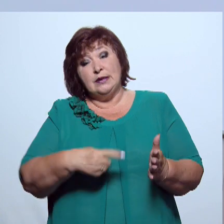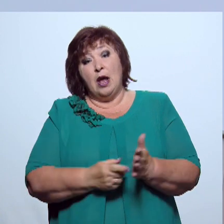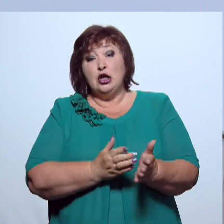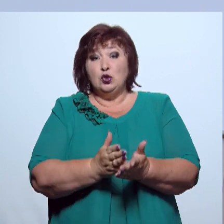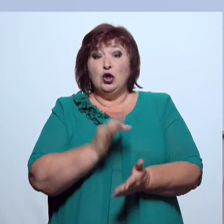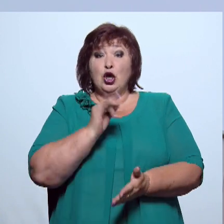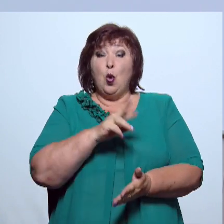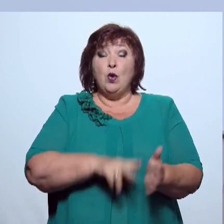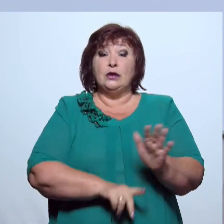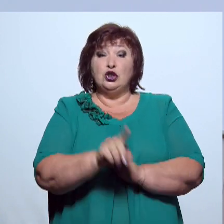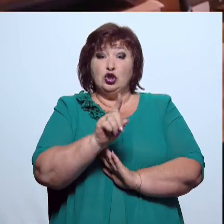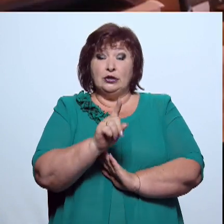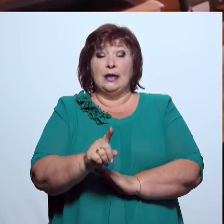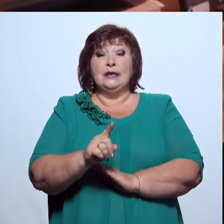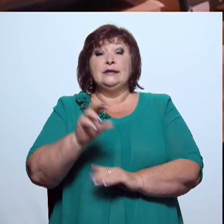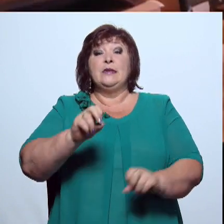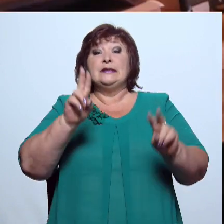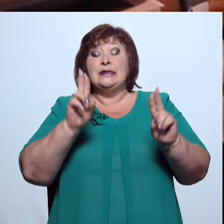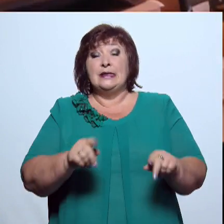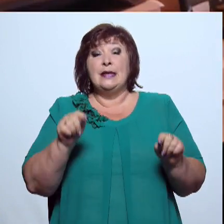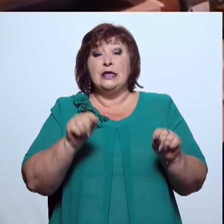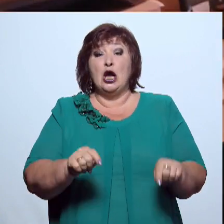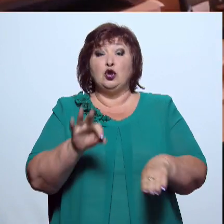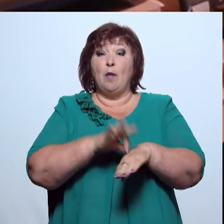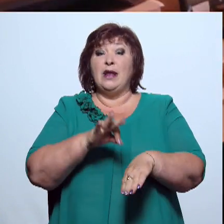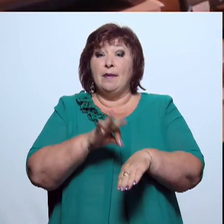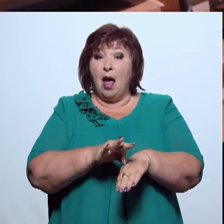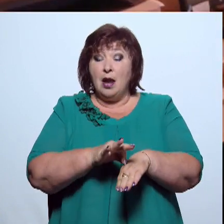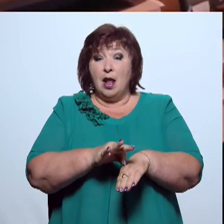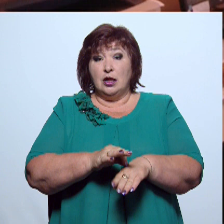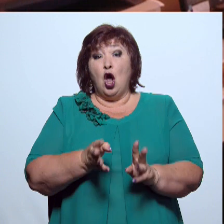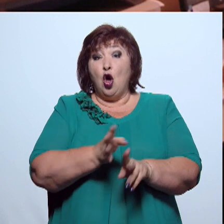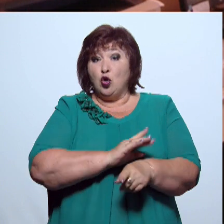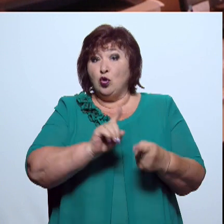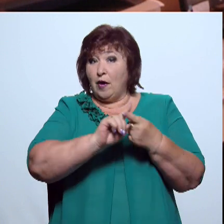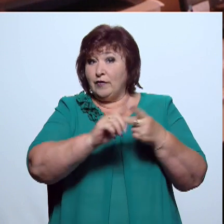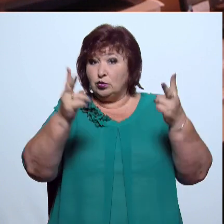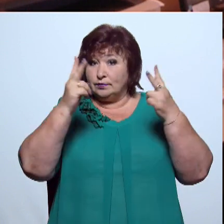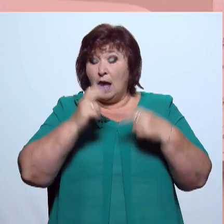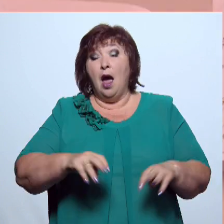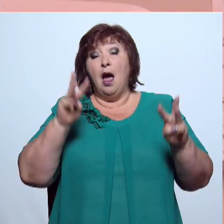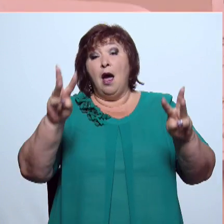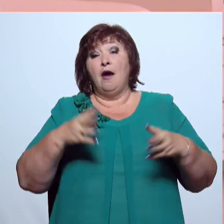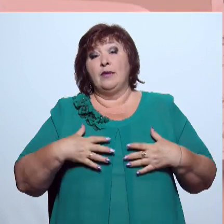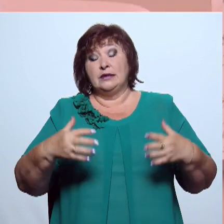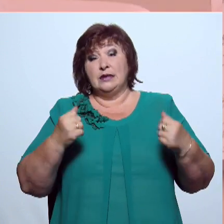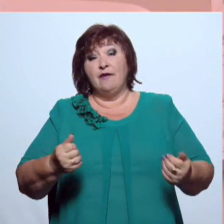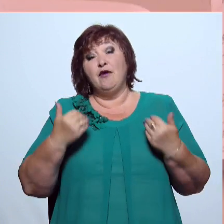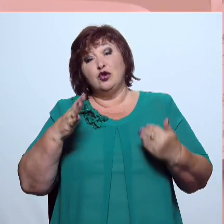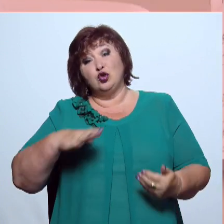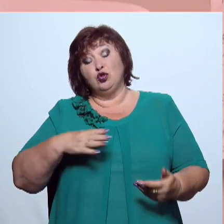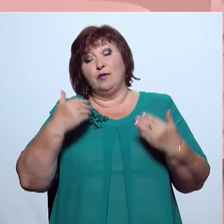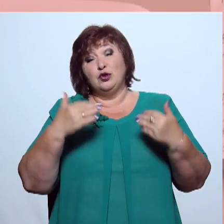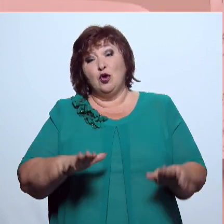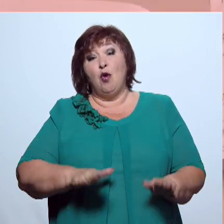июля начинается углубленная диспансеризация тех, кто переболел коронавирусом, а в нашем региональном Минздраве ждут выпускников медицинских